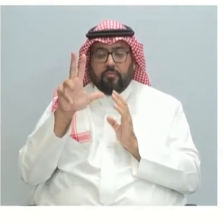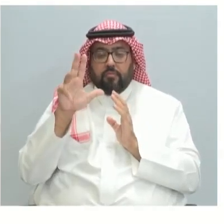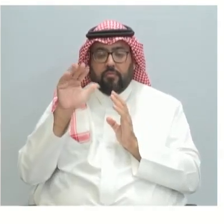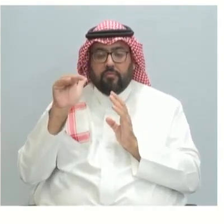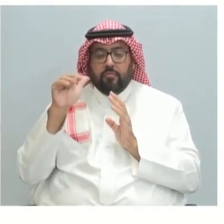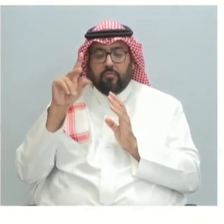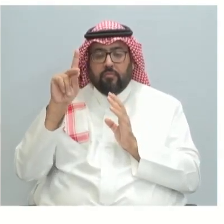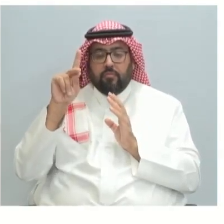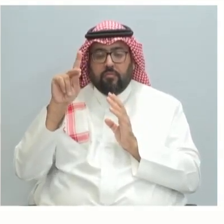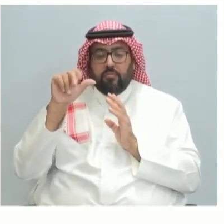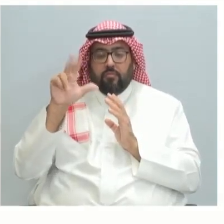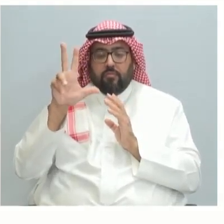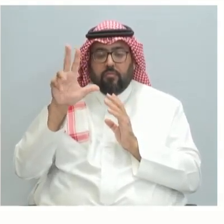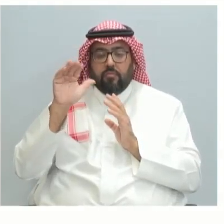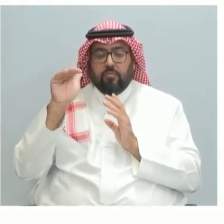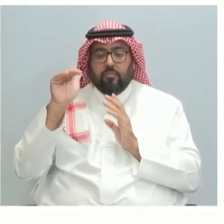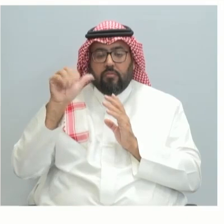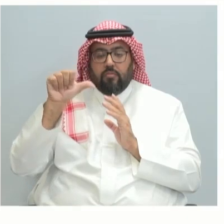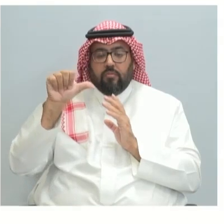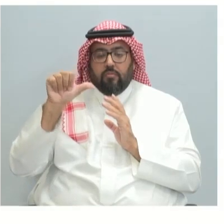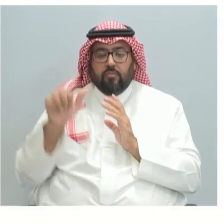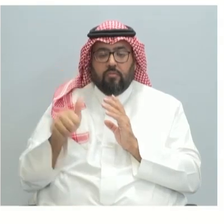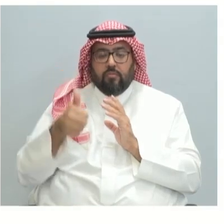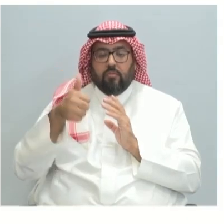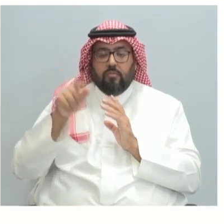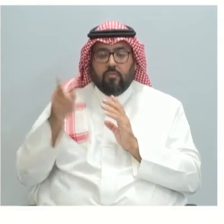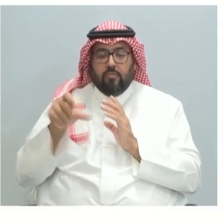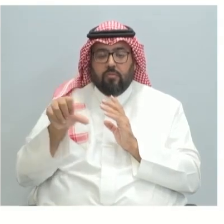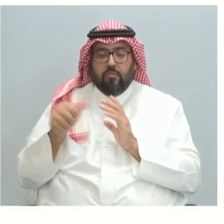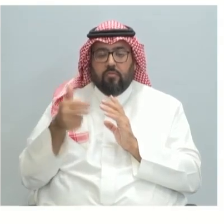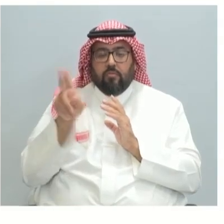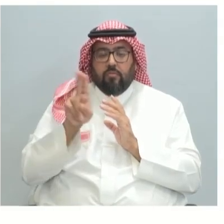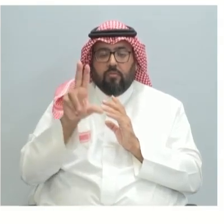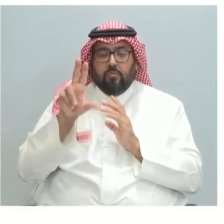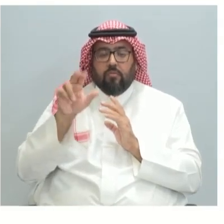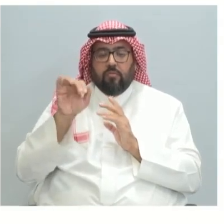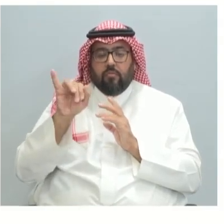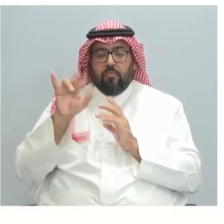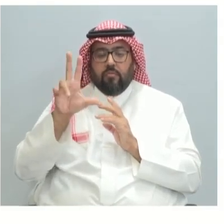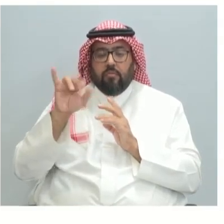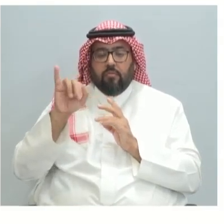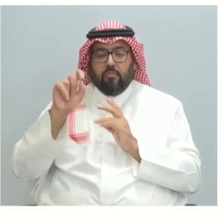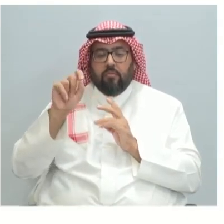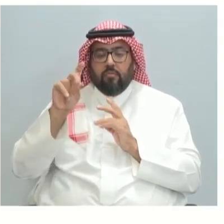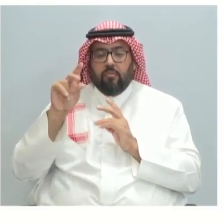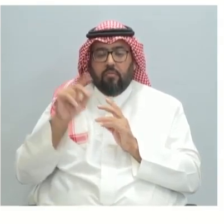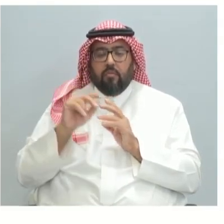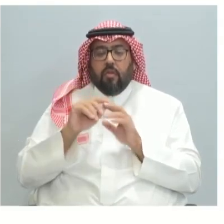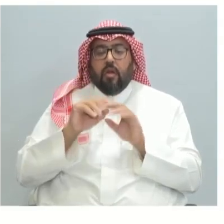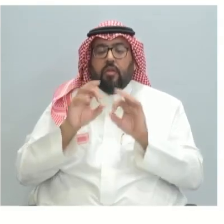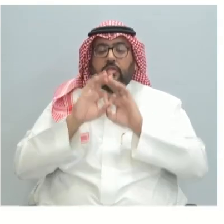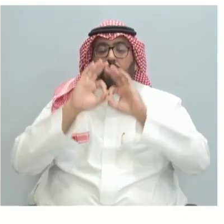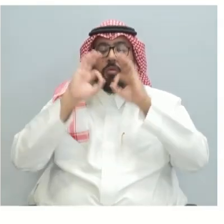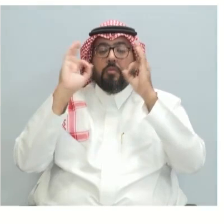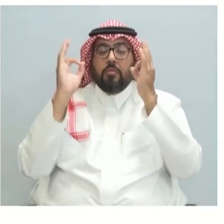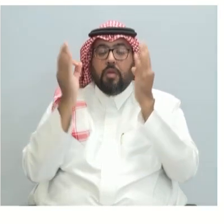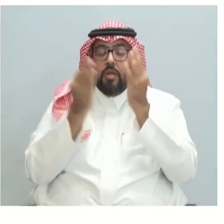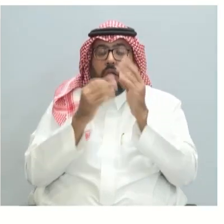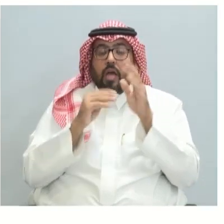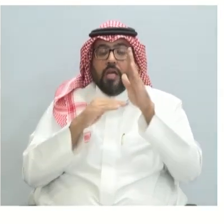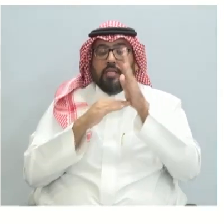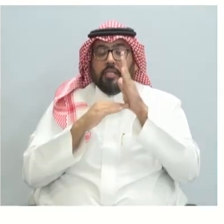نتحقق يجب ان يكون مجموع قياسات الزوايا جميعها 360 درجه